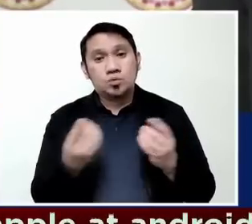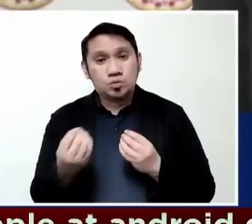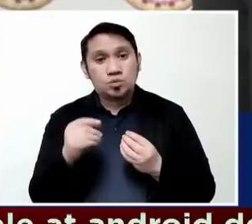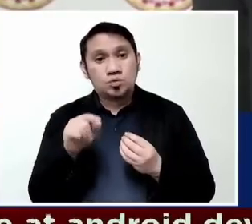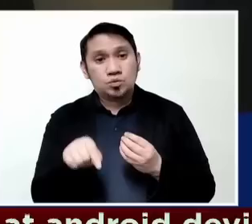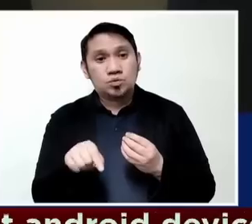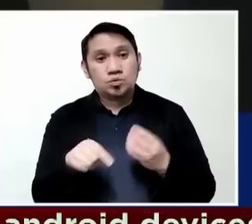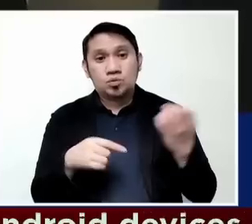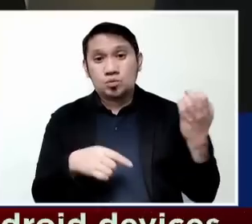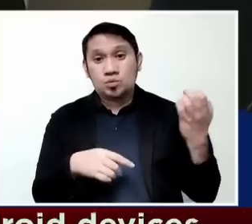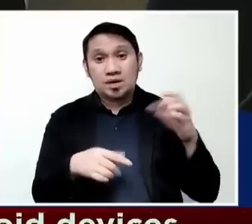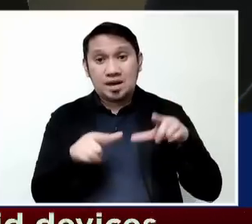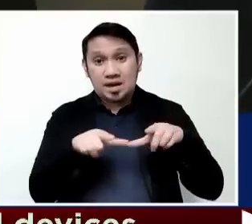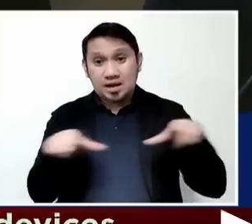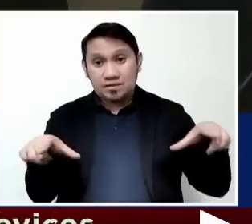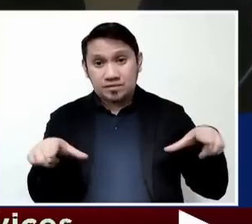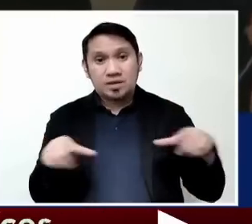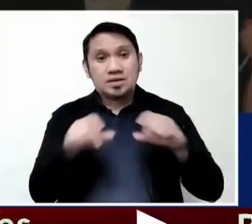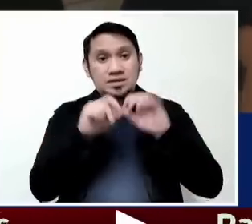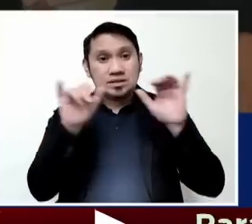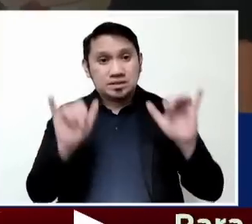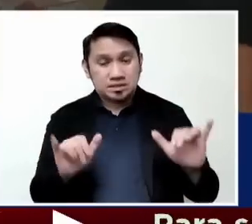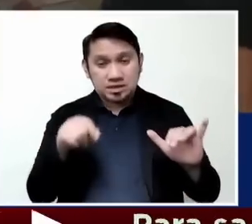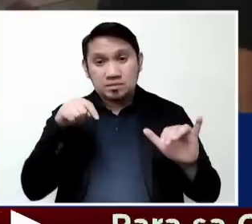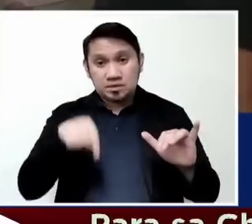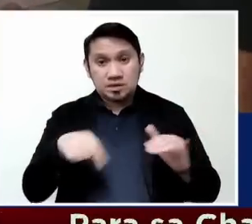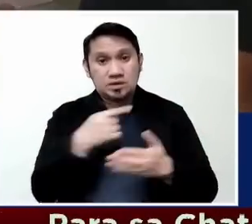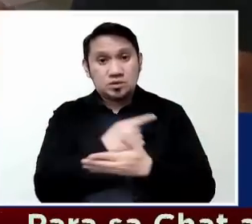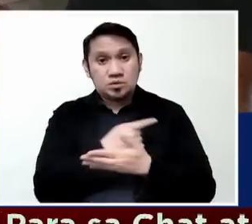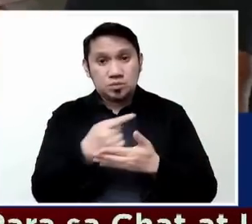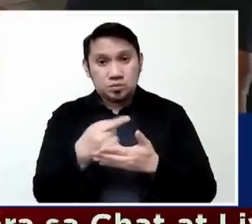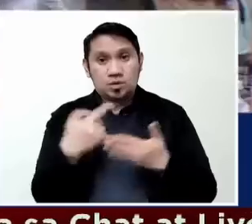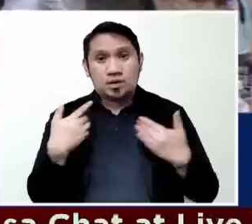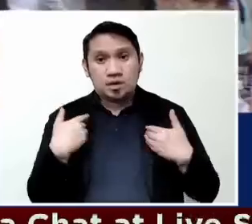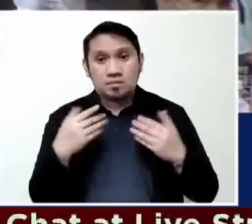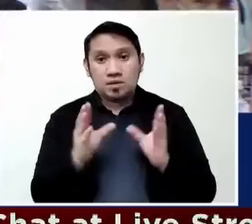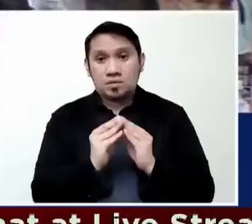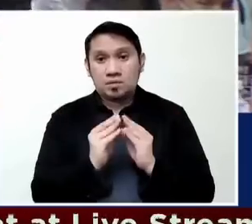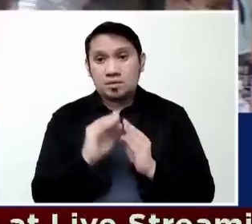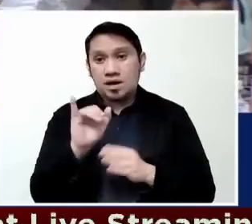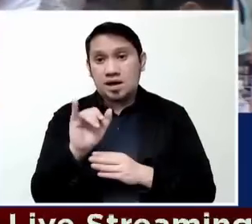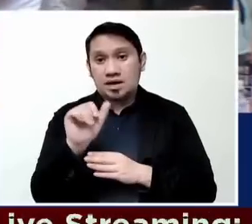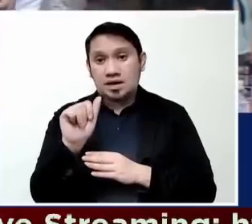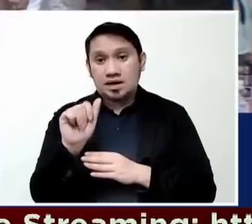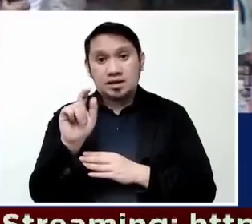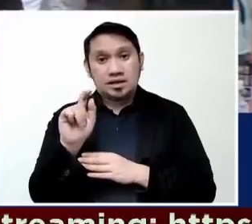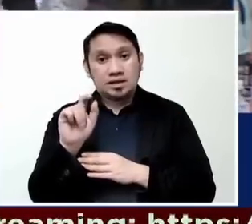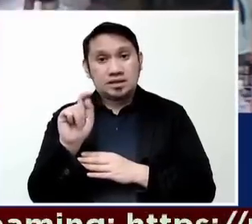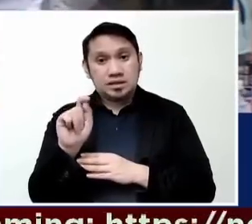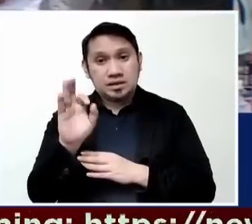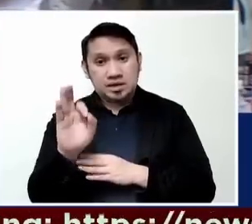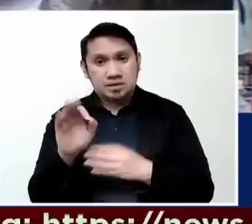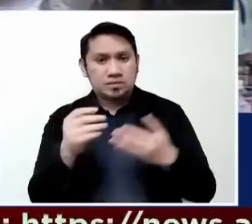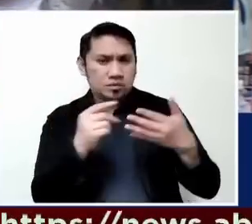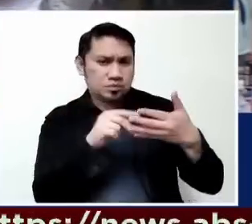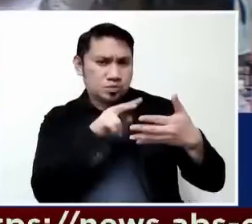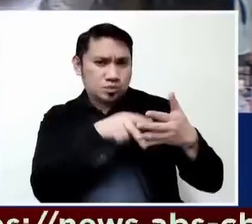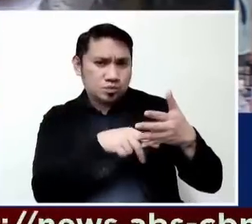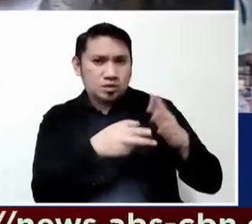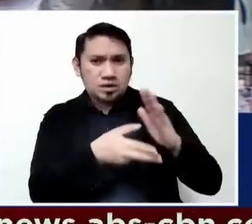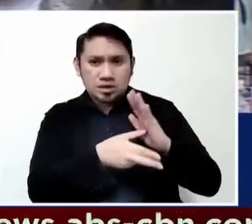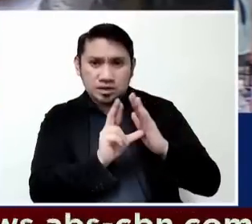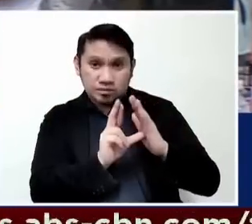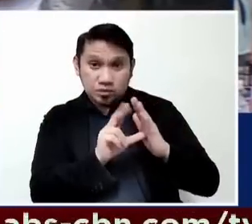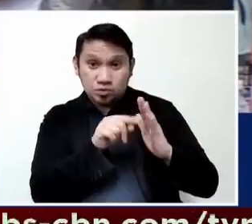alert level system. Ngayong linggo rin nakatakdang muling magpulong ang IATF para tignan ang mga nakalatag na kasalukuyang